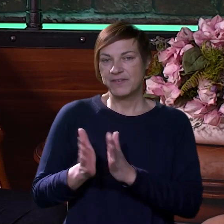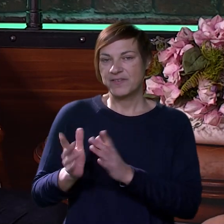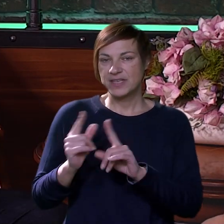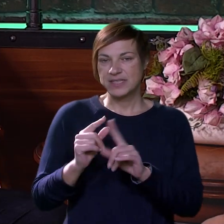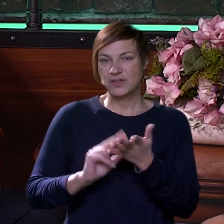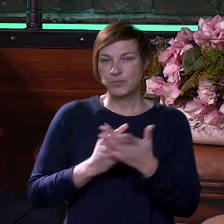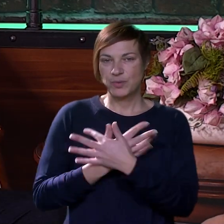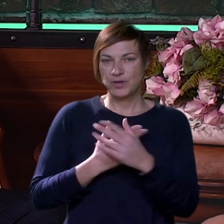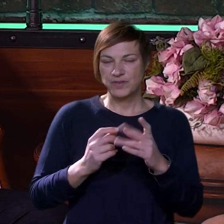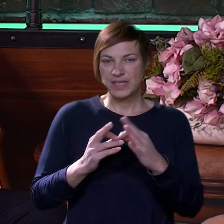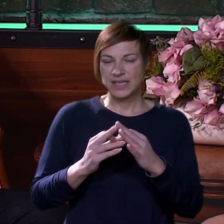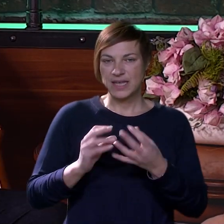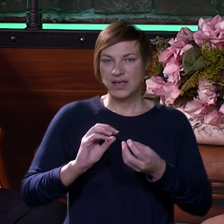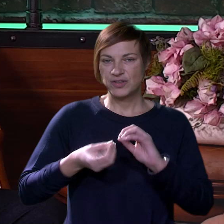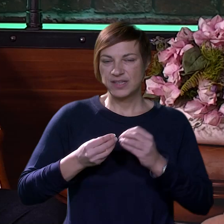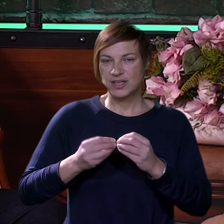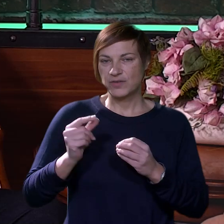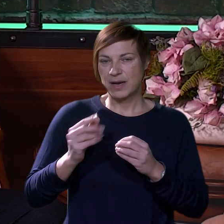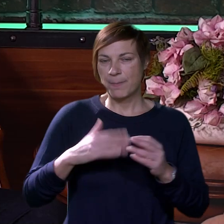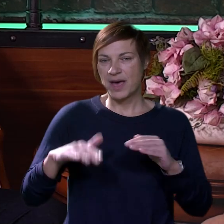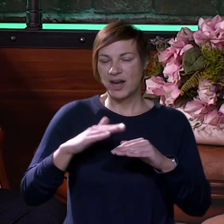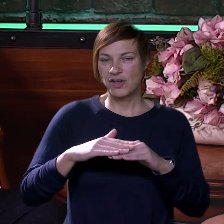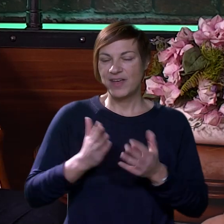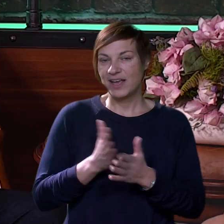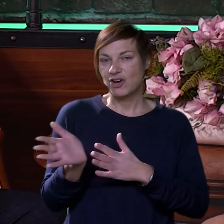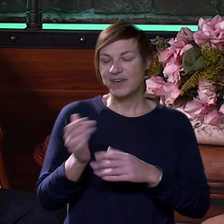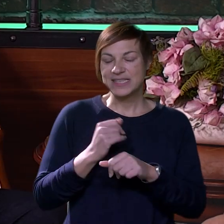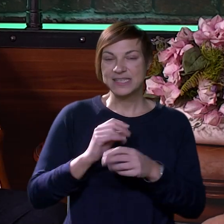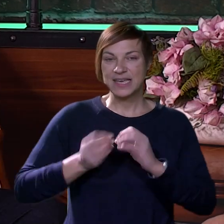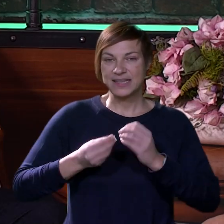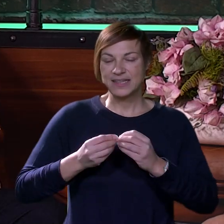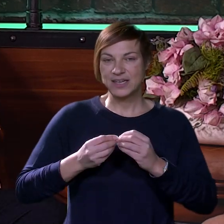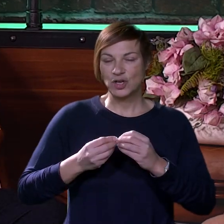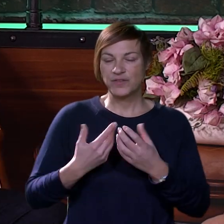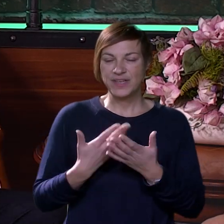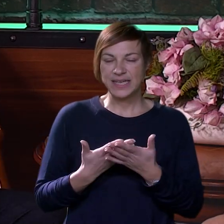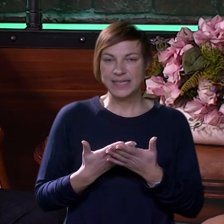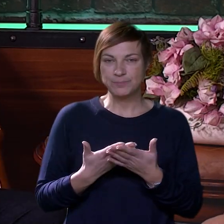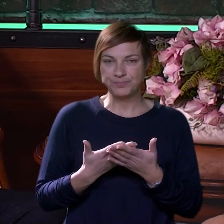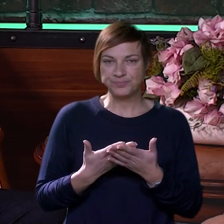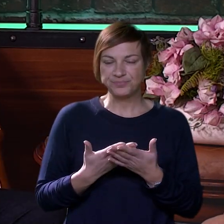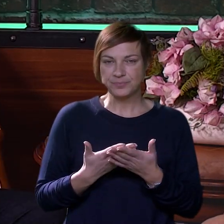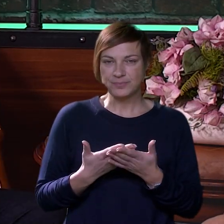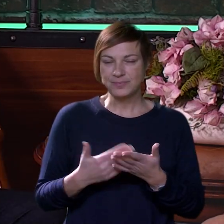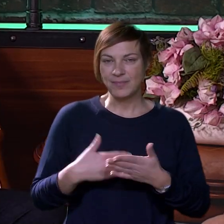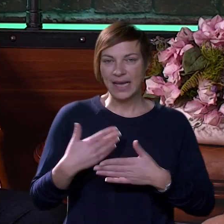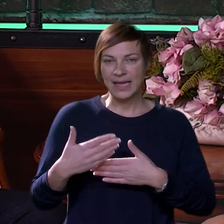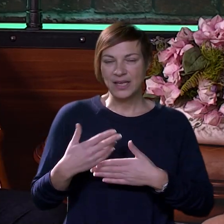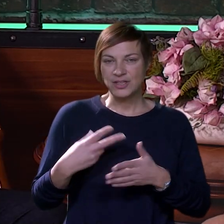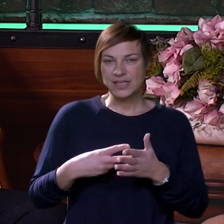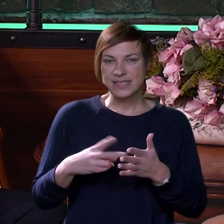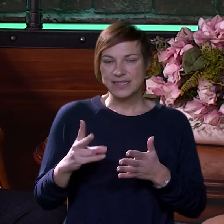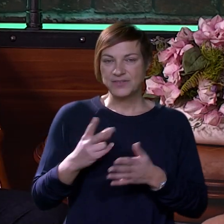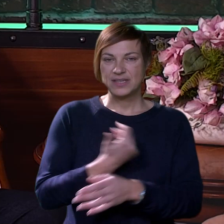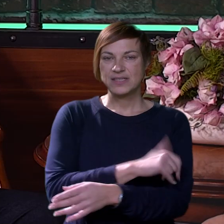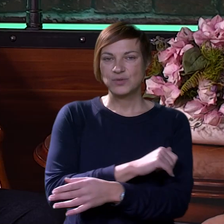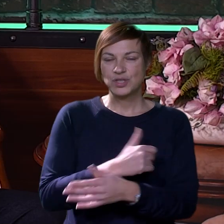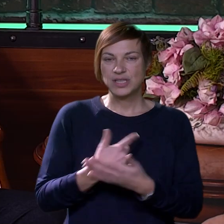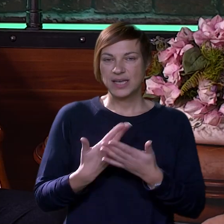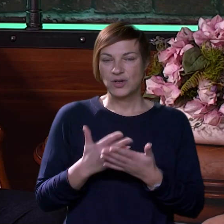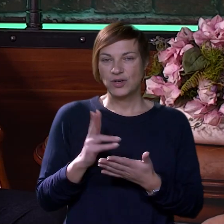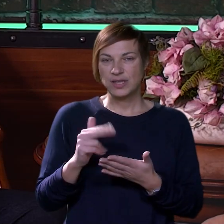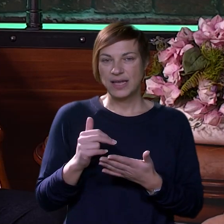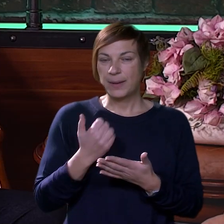faze Dubrovkinje od trgovine na malo, na veliko, vanjske trgovine, Dubrovkinje trade i tako. I onda sam 2000.